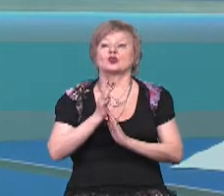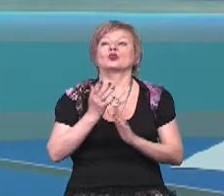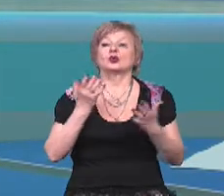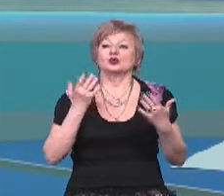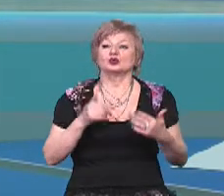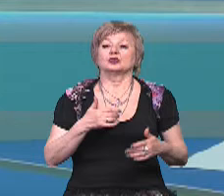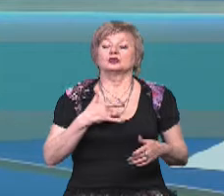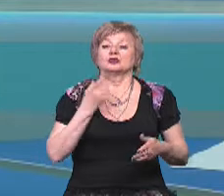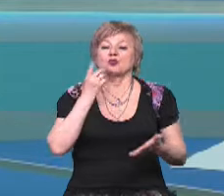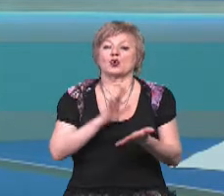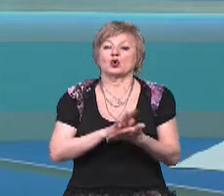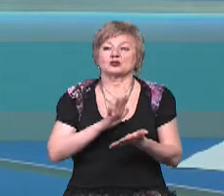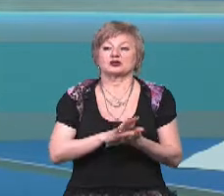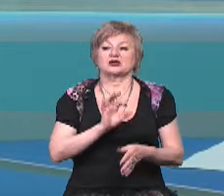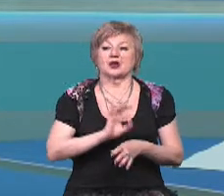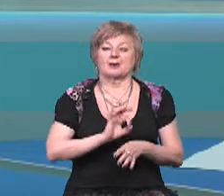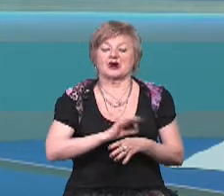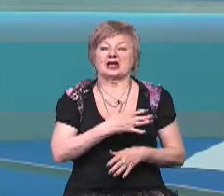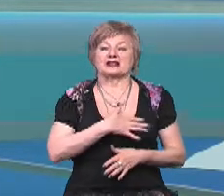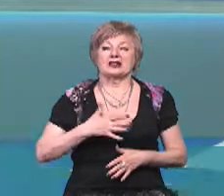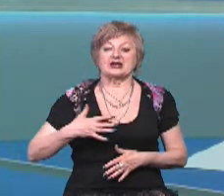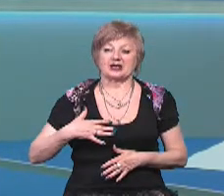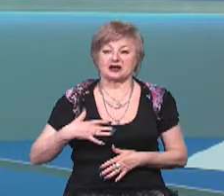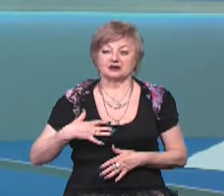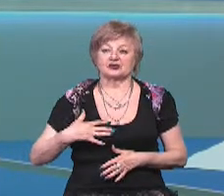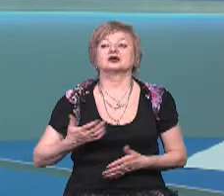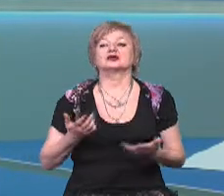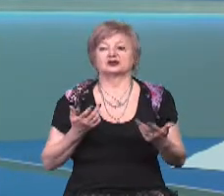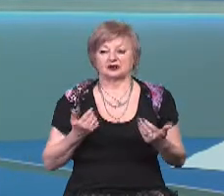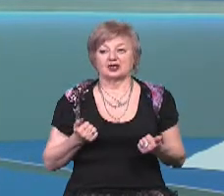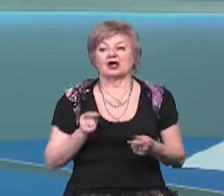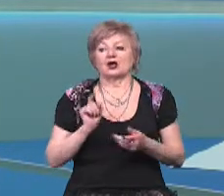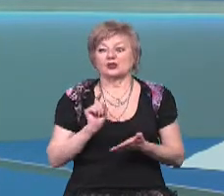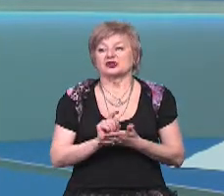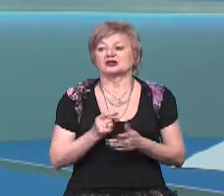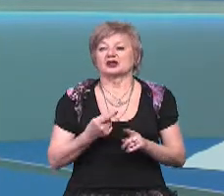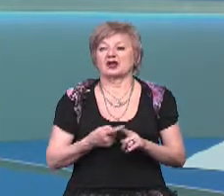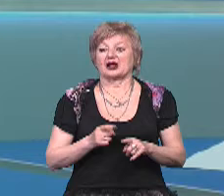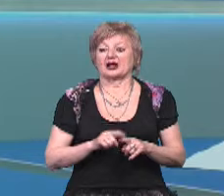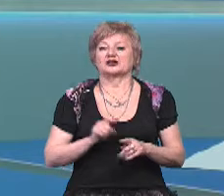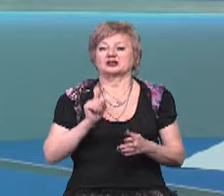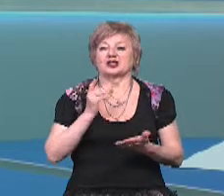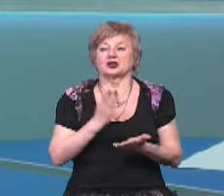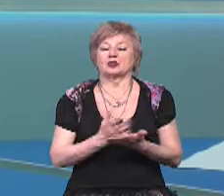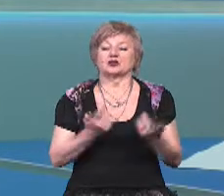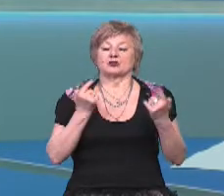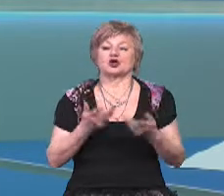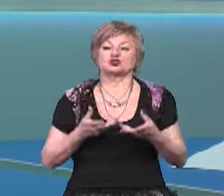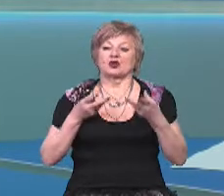розвиток хронічно-обструктивного захворювання легень, безумовно, це має великий